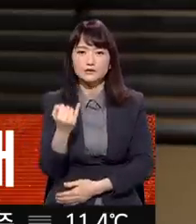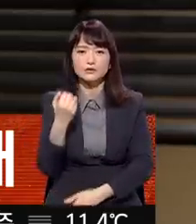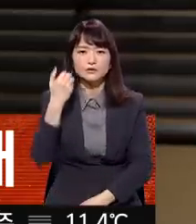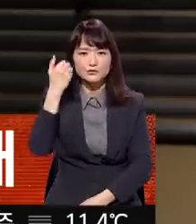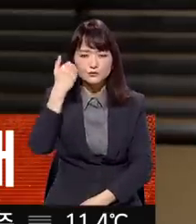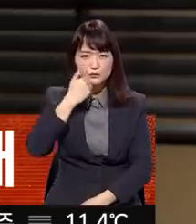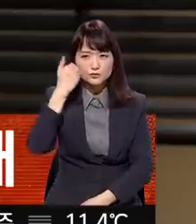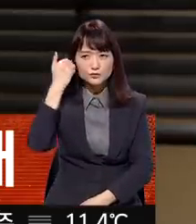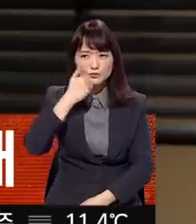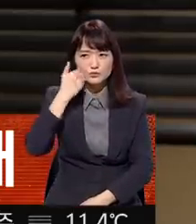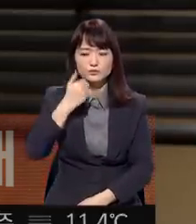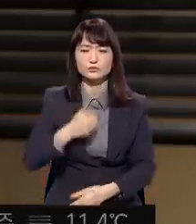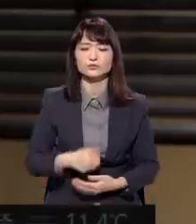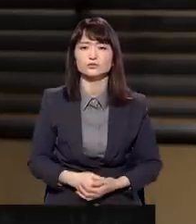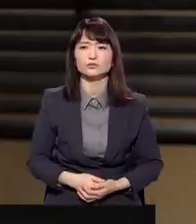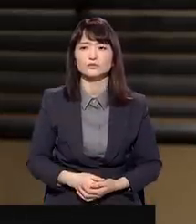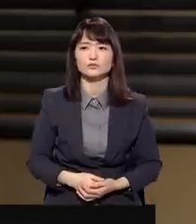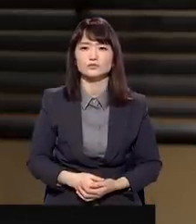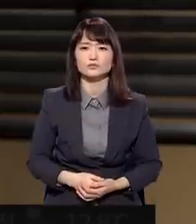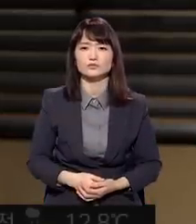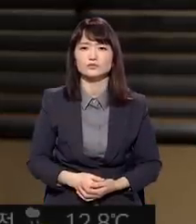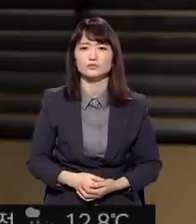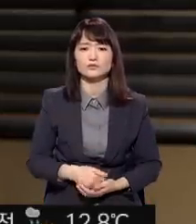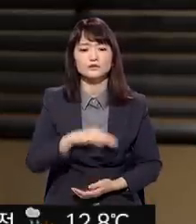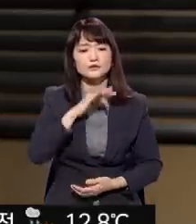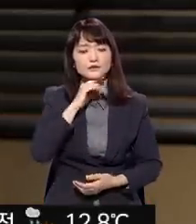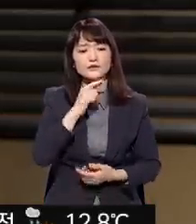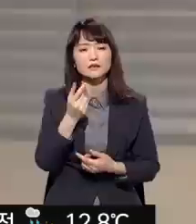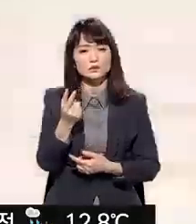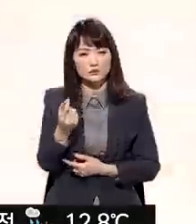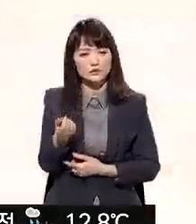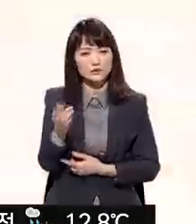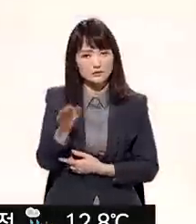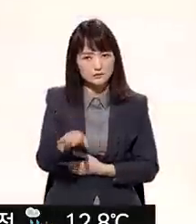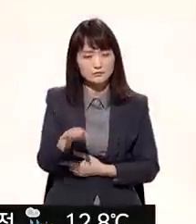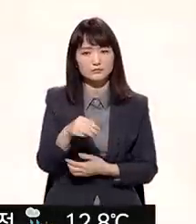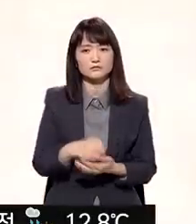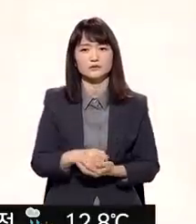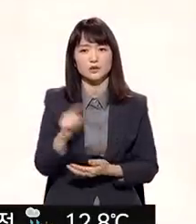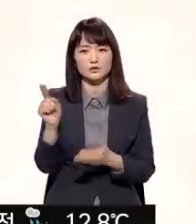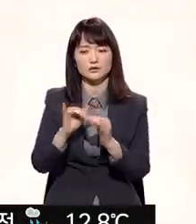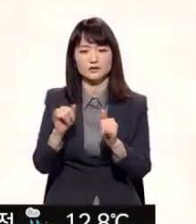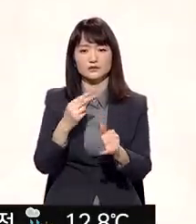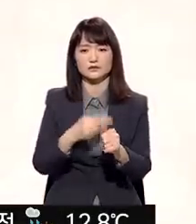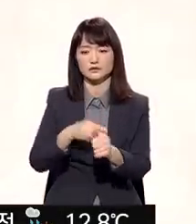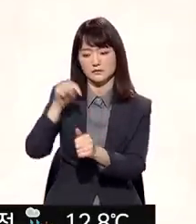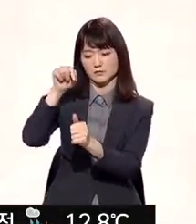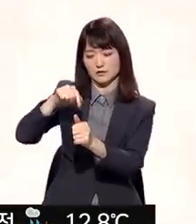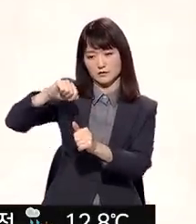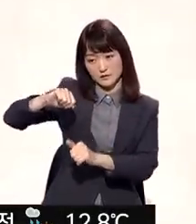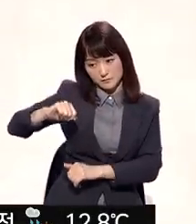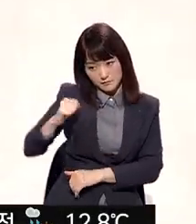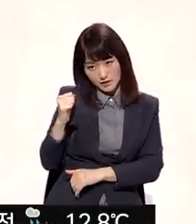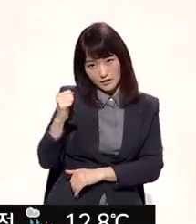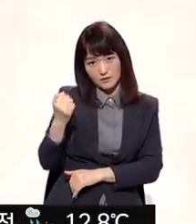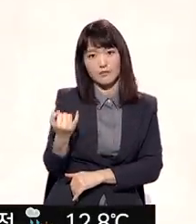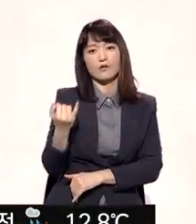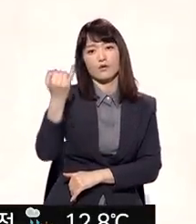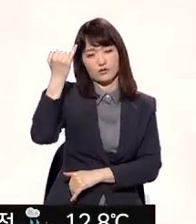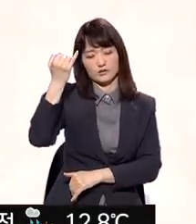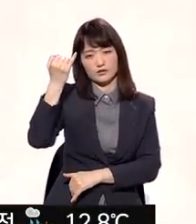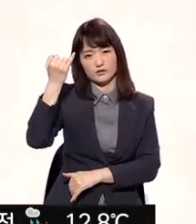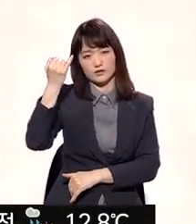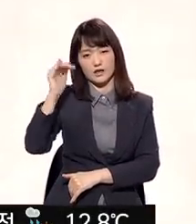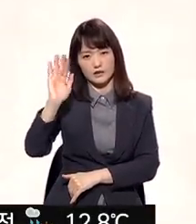더 같은 나이라도 어떤 사람이 더 잘 따르고 말을 잘 들으면 언니가 되고 형이